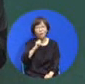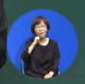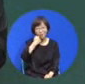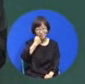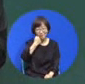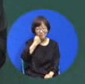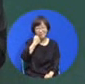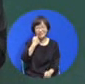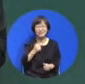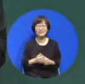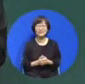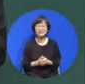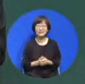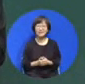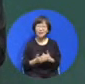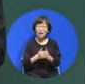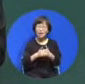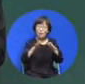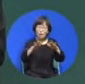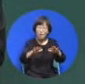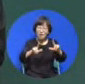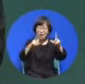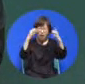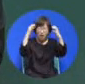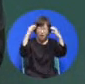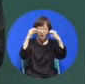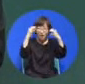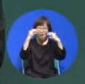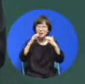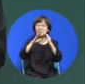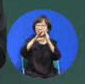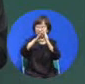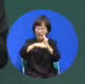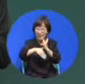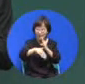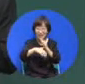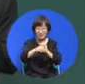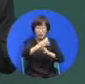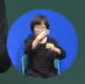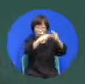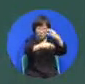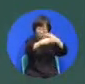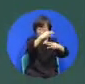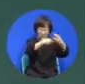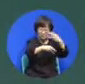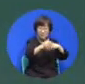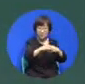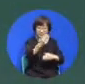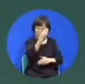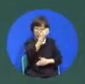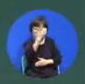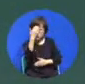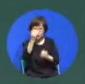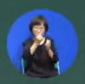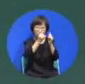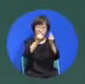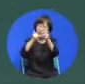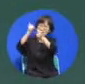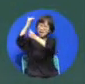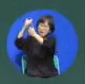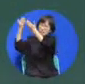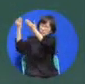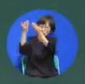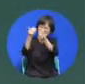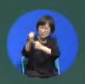여름에 큰 일은 안 하더라도 우리 렘넌트들이 많은 청년들이 하나님 주시는 힘을 정말 얻는